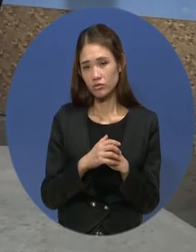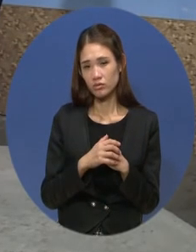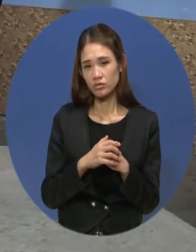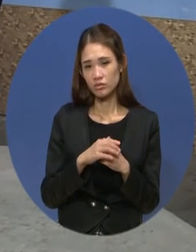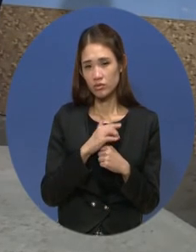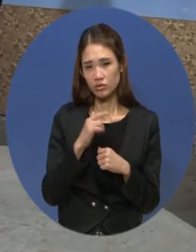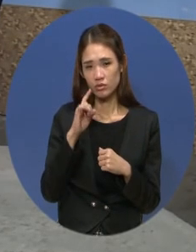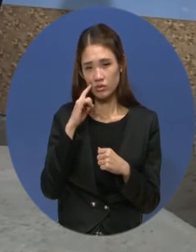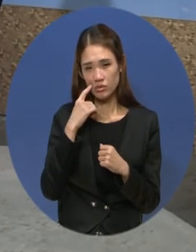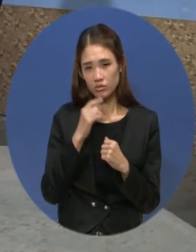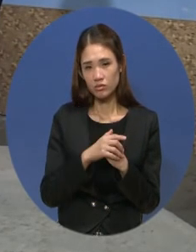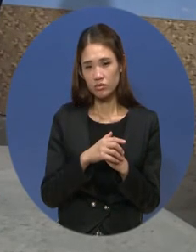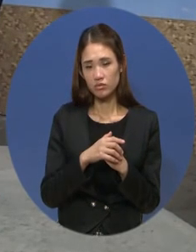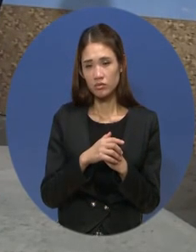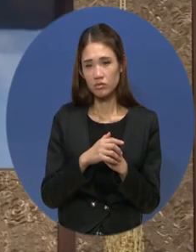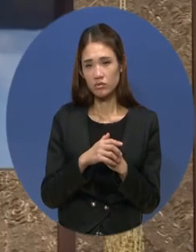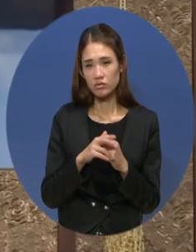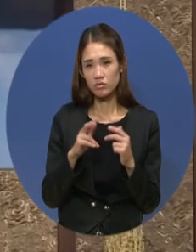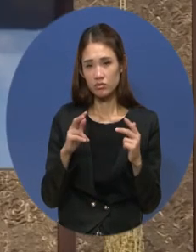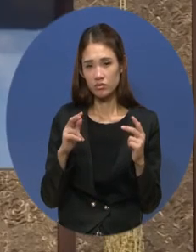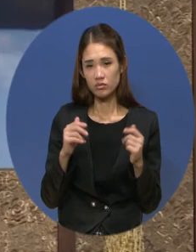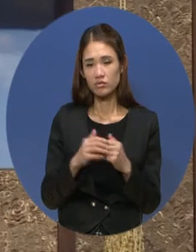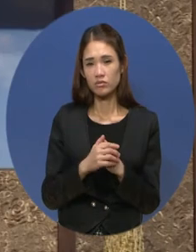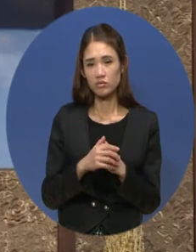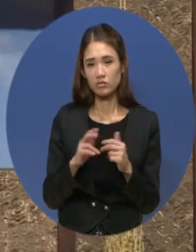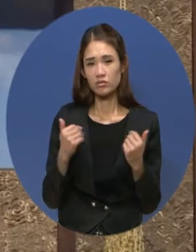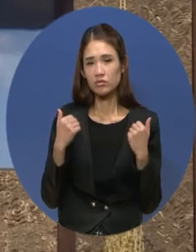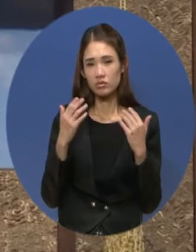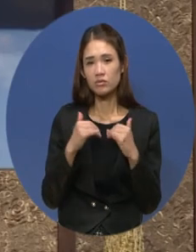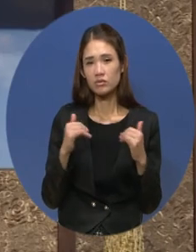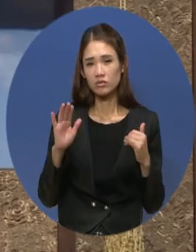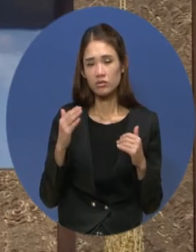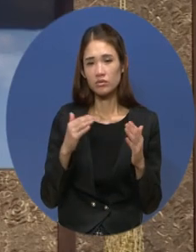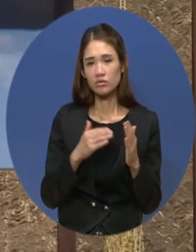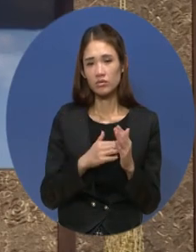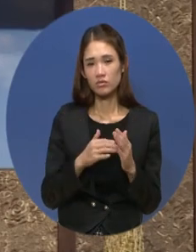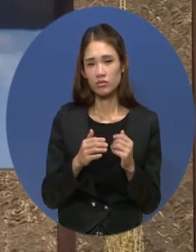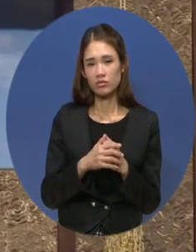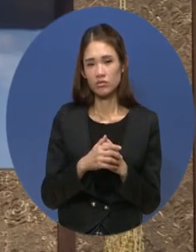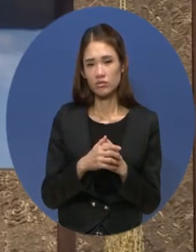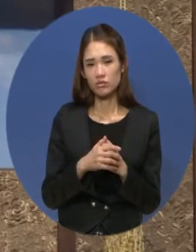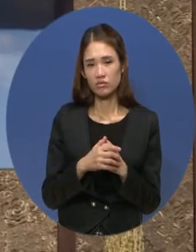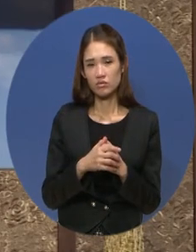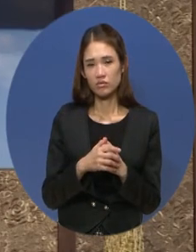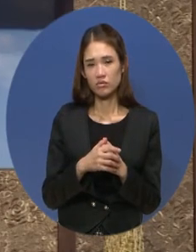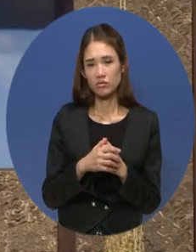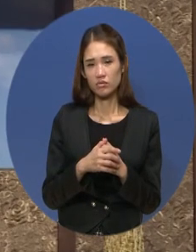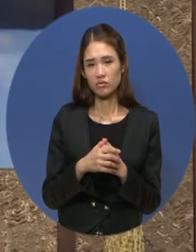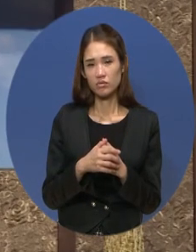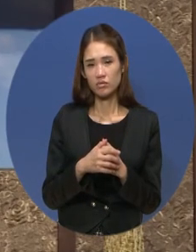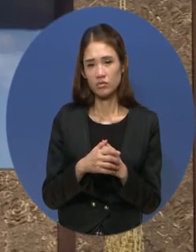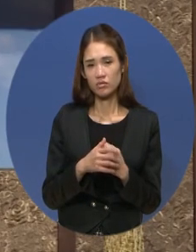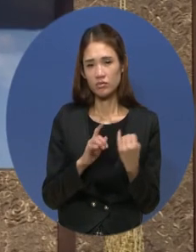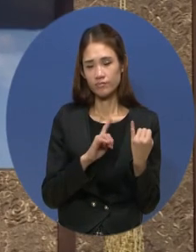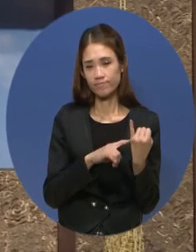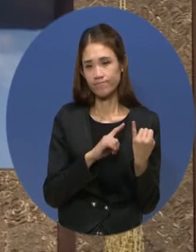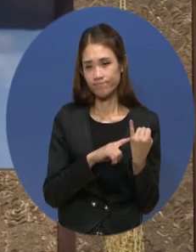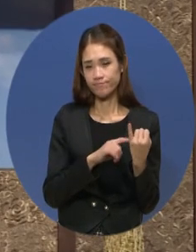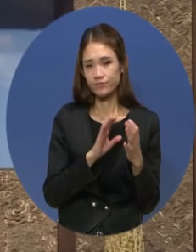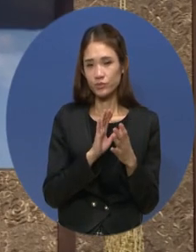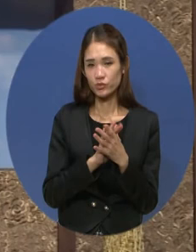되게 아이도 이쁘고 그랬는데 예 어 지금 이제 성인이 돼 있겠네요 그런데 이제 그 친구를 통해